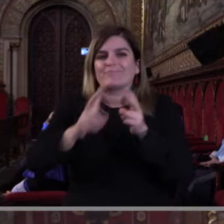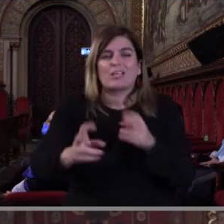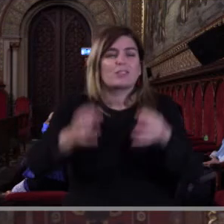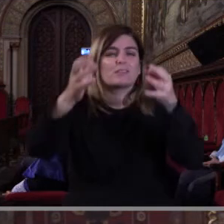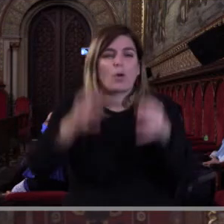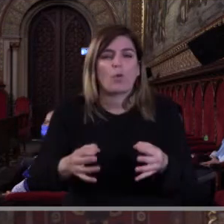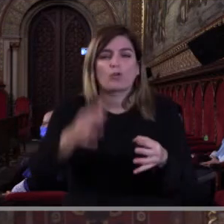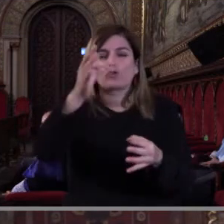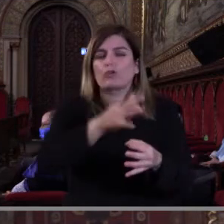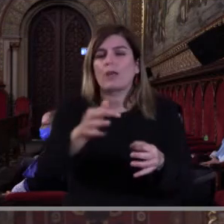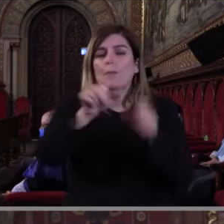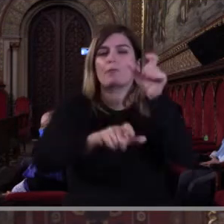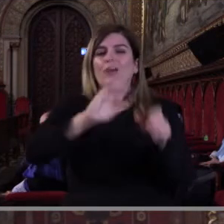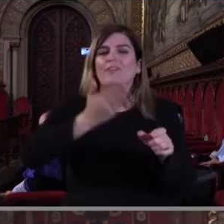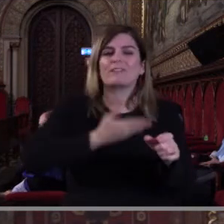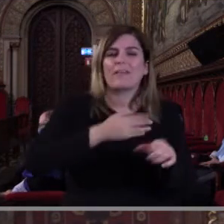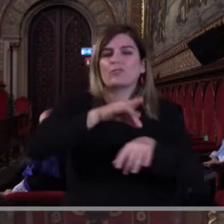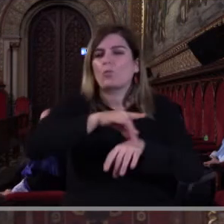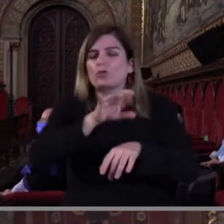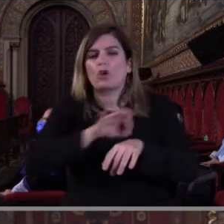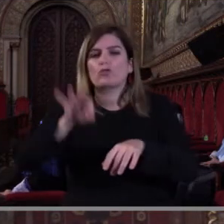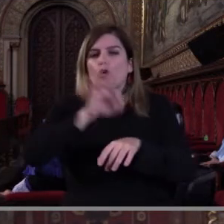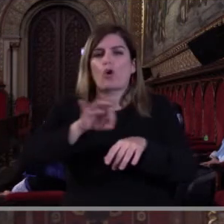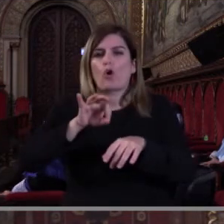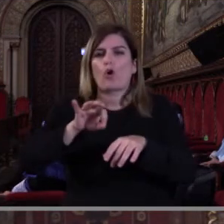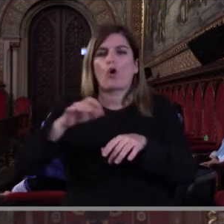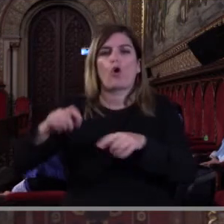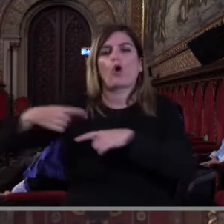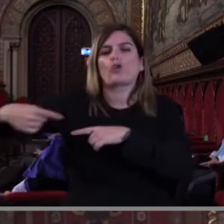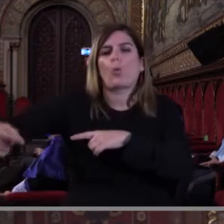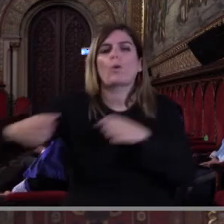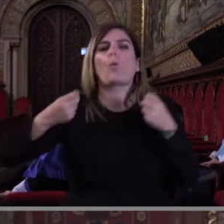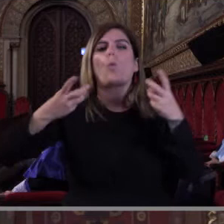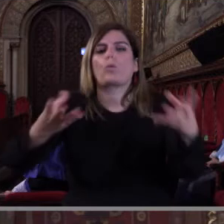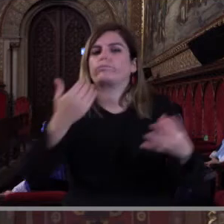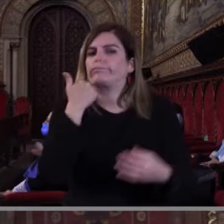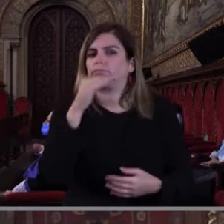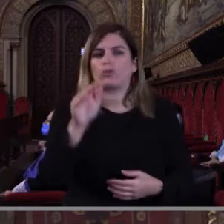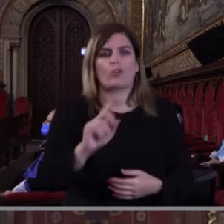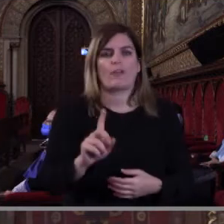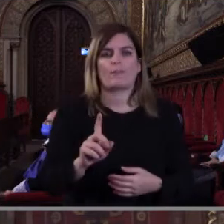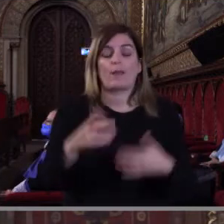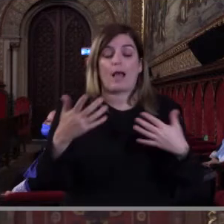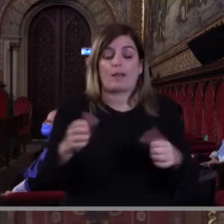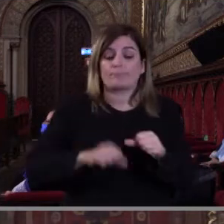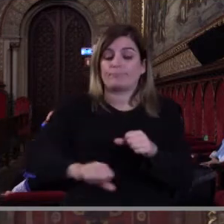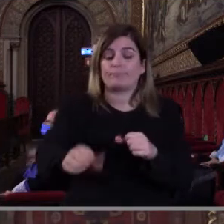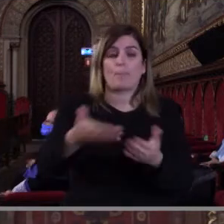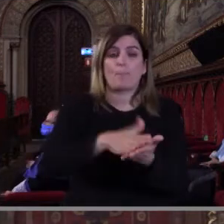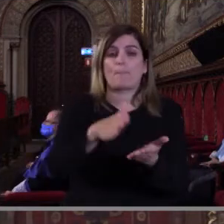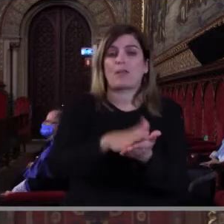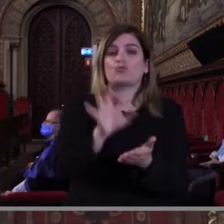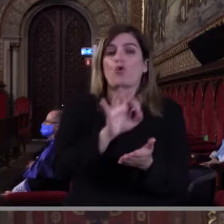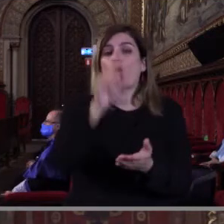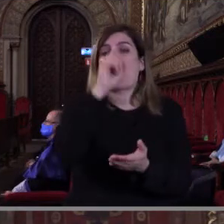vist afectades, quantes han mort o quantes tenen ara seqüeles de la malaltia. Hauran de passar mesos i potser anys